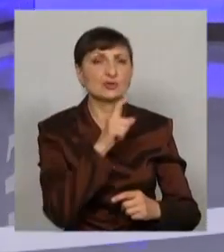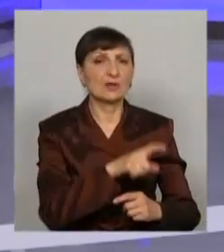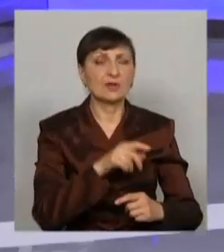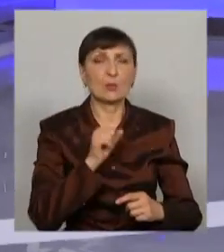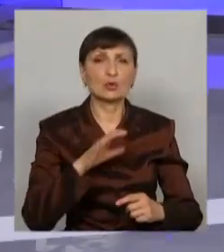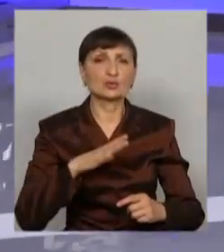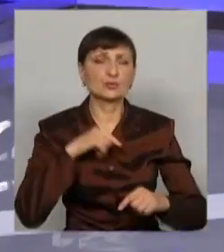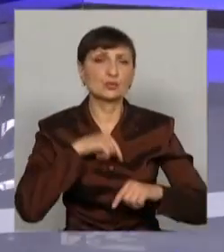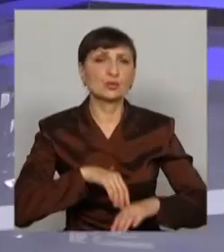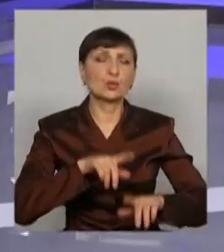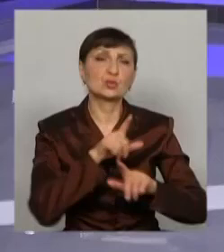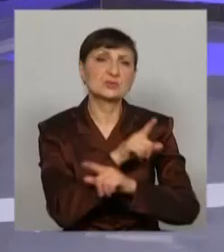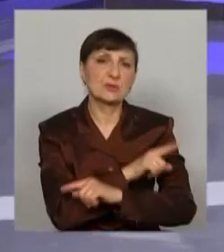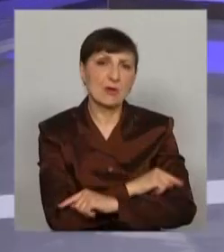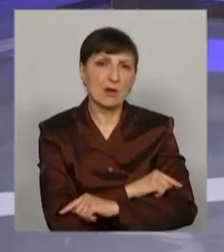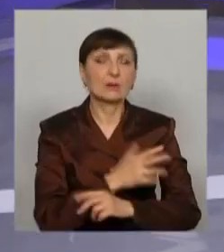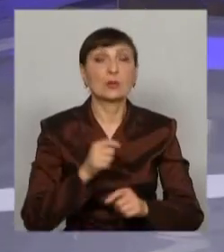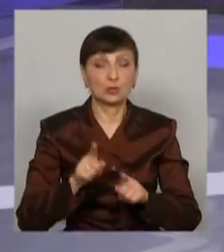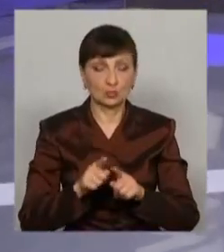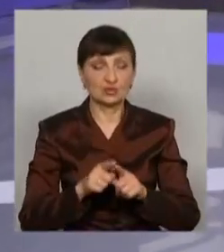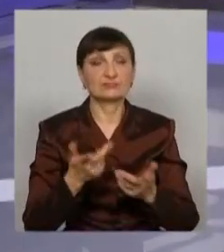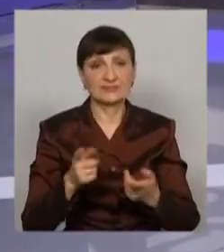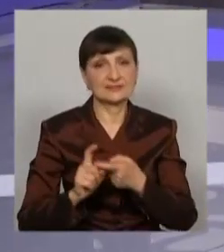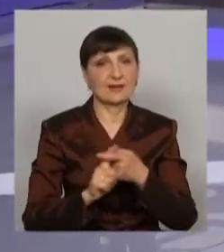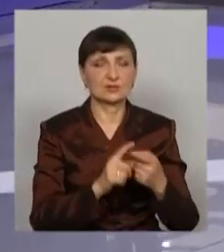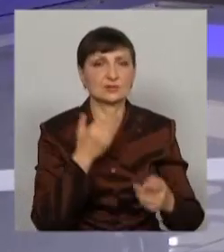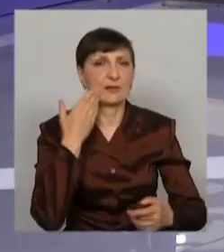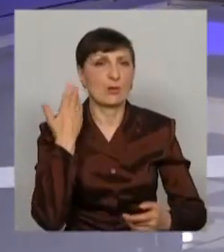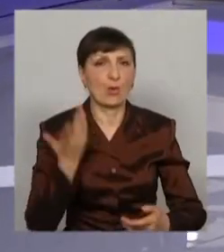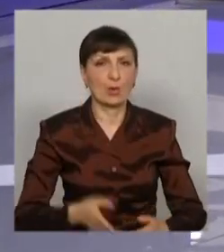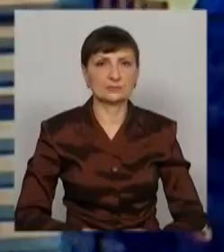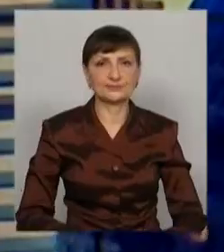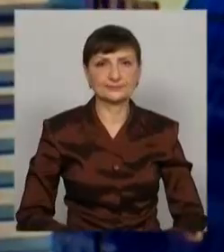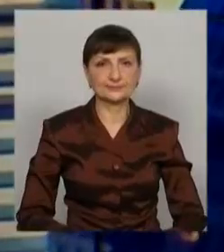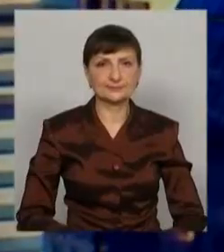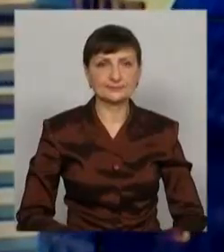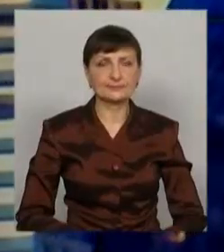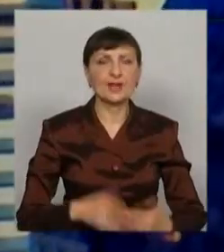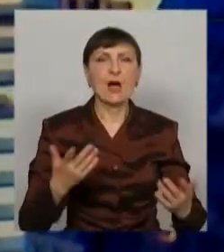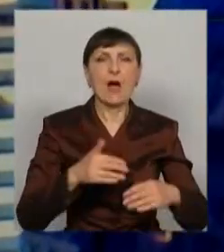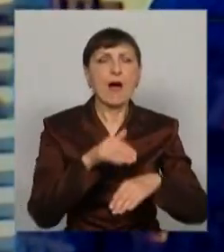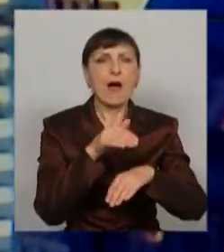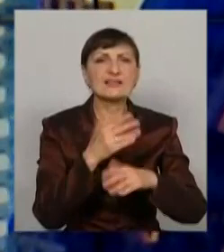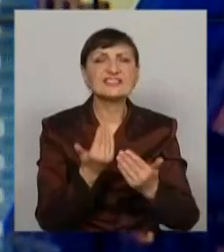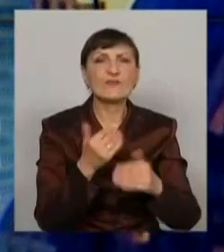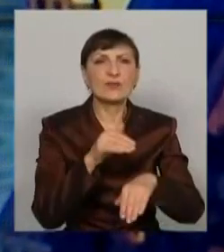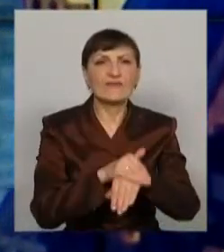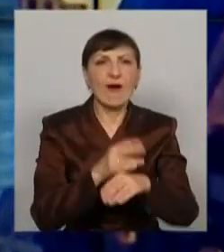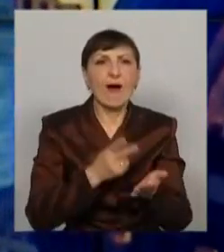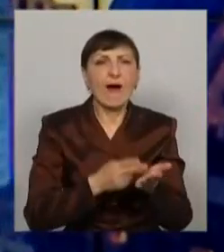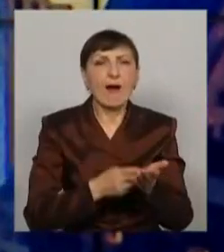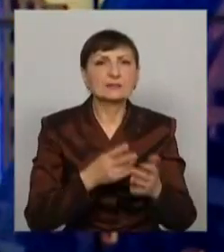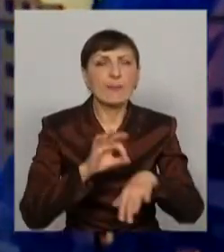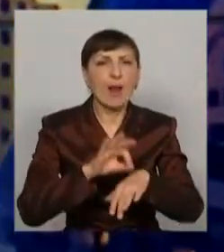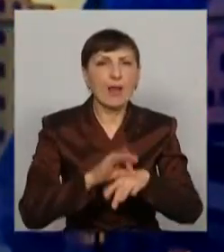будет утомляемость сильная, это тоже будет способствовать заболеванию. А какая симптоматика у нынешнего штамма вируса,